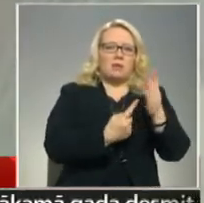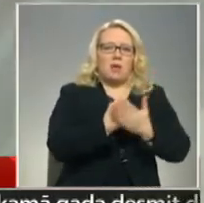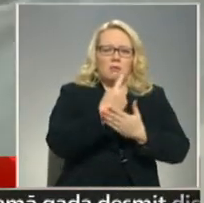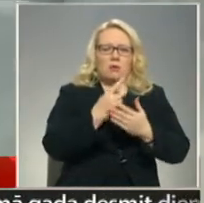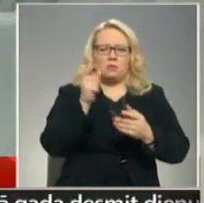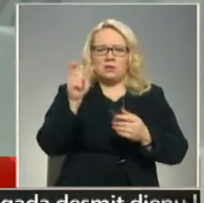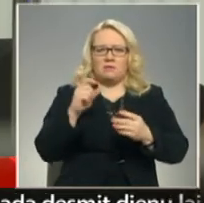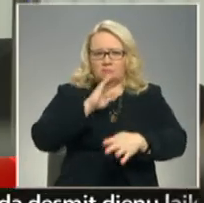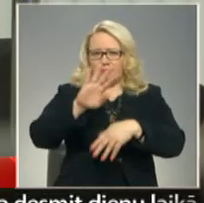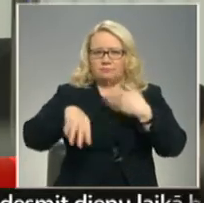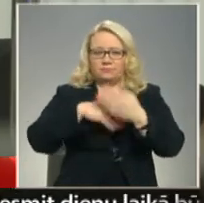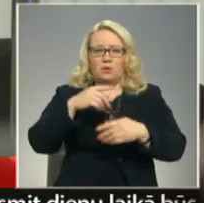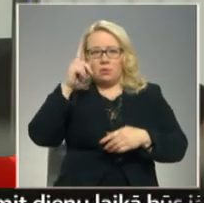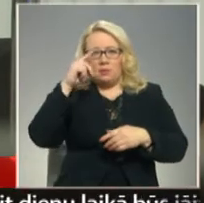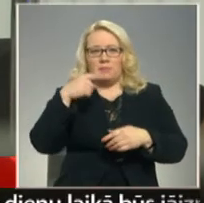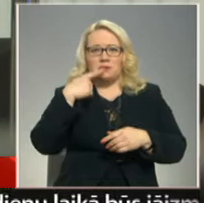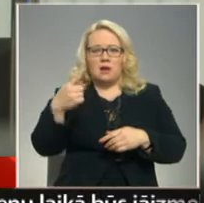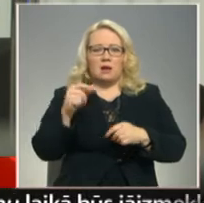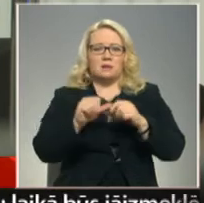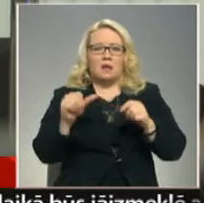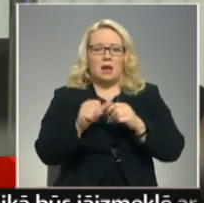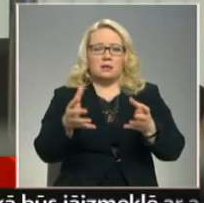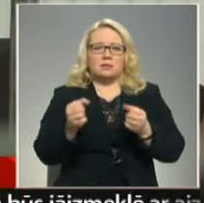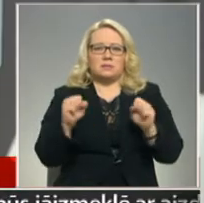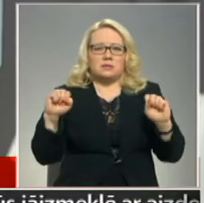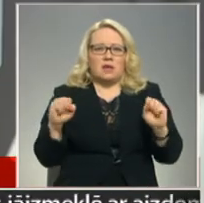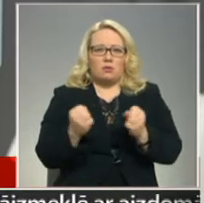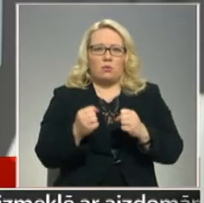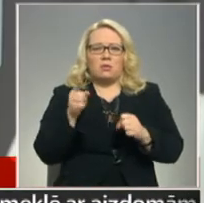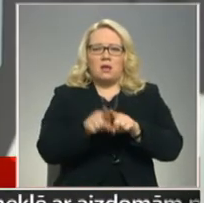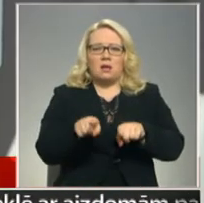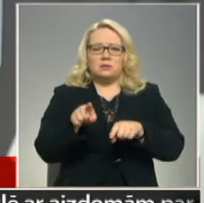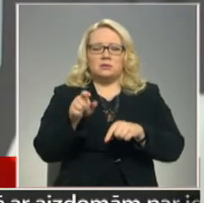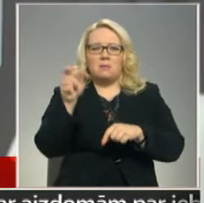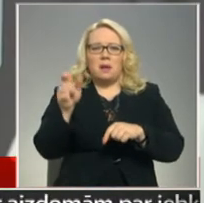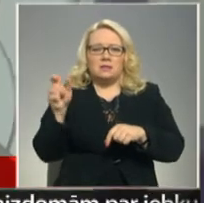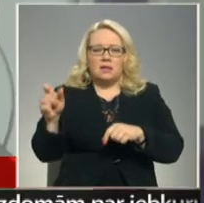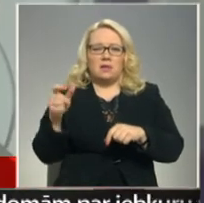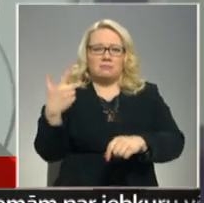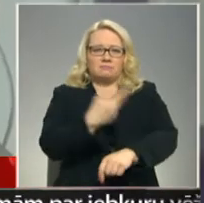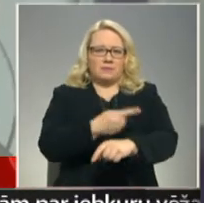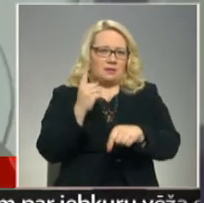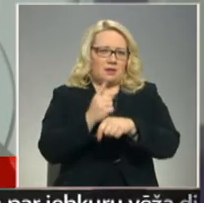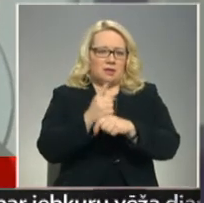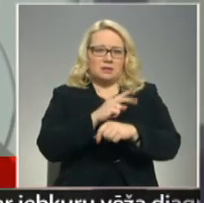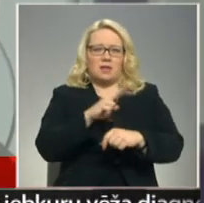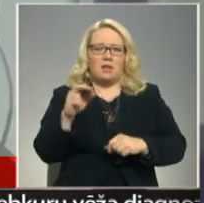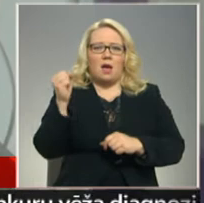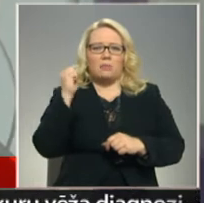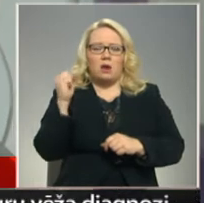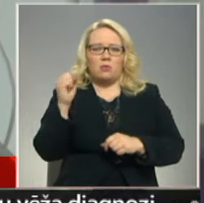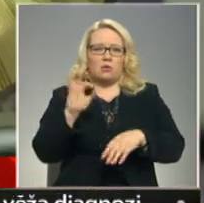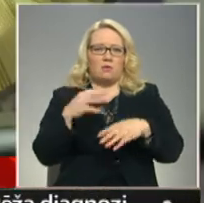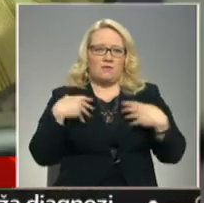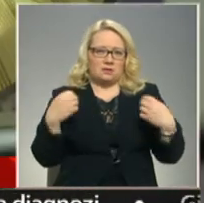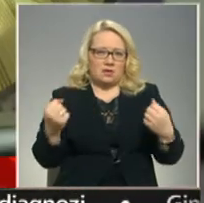un medmāsas apliecina, ka nereti zāles saņem sasalušas un tādas pacientiem jau vadīt nedrīkst, lai neapdraudētu viņu veselību.